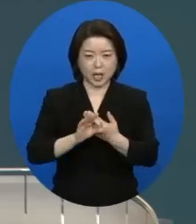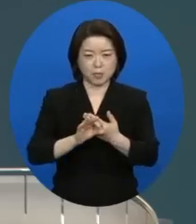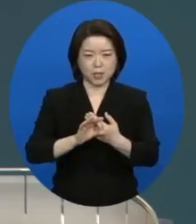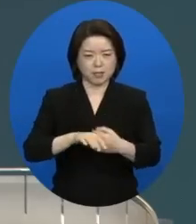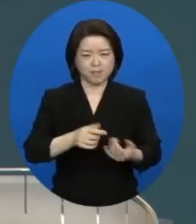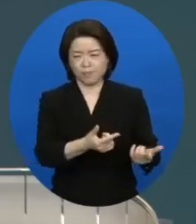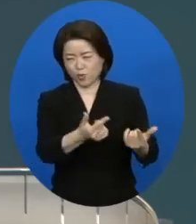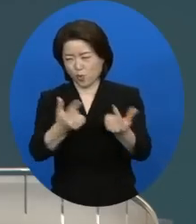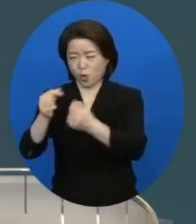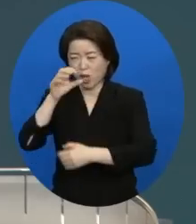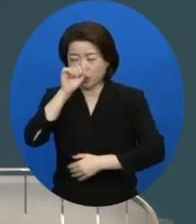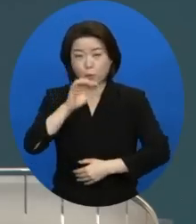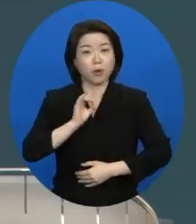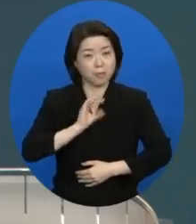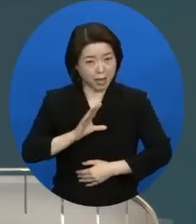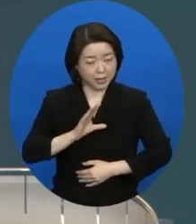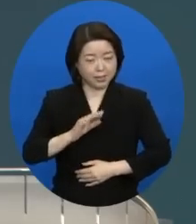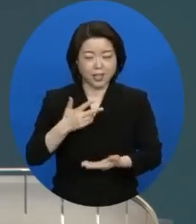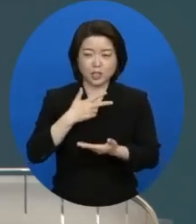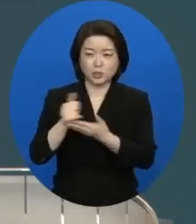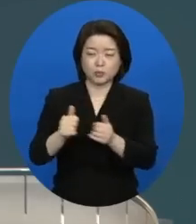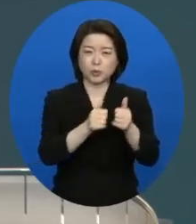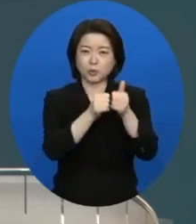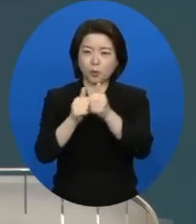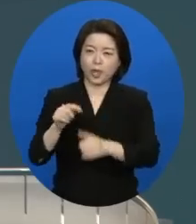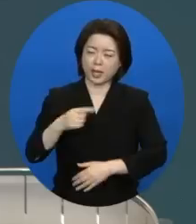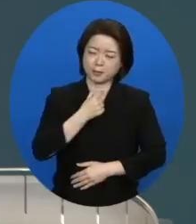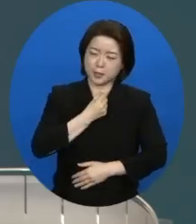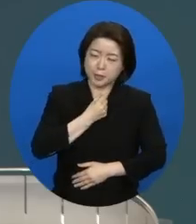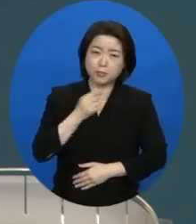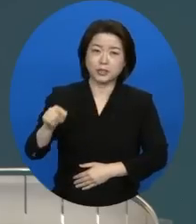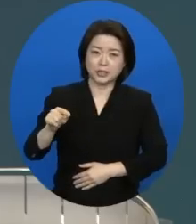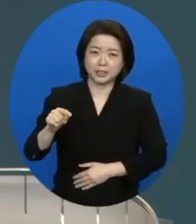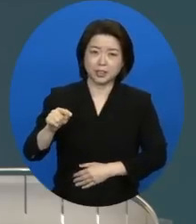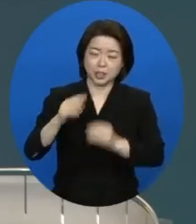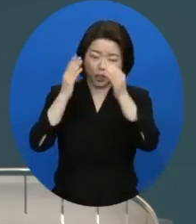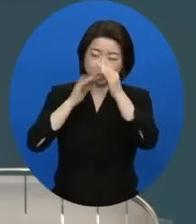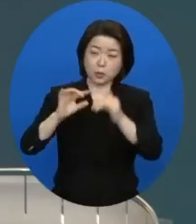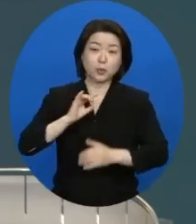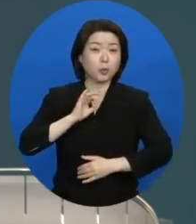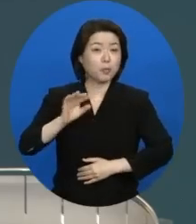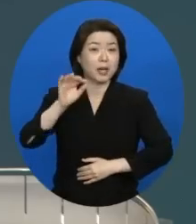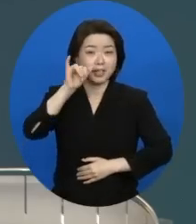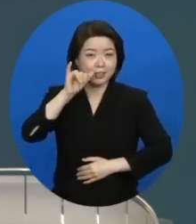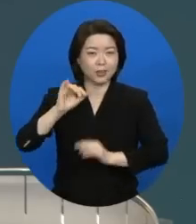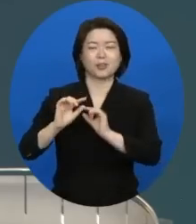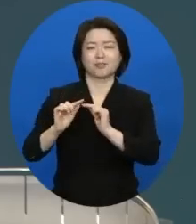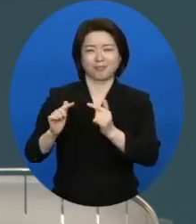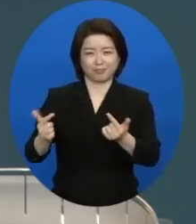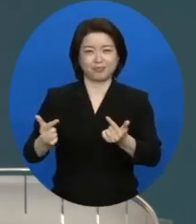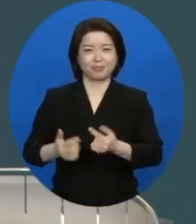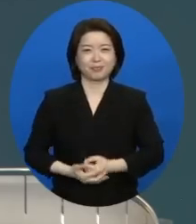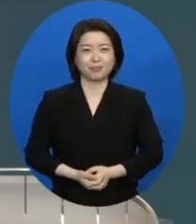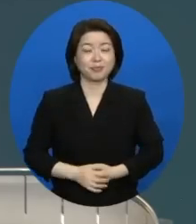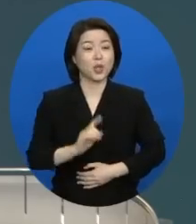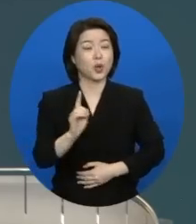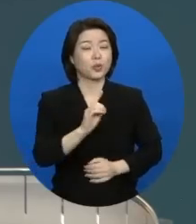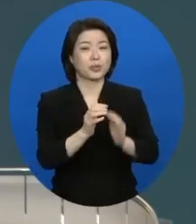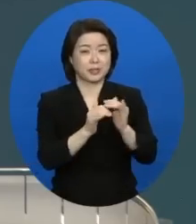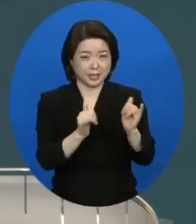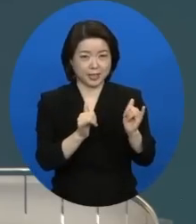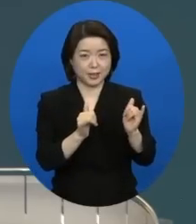반응 주님과 동행하려고 하는 그런 성도들만 있는 것은 아닙니다. 어떤